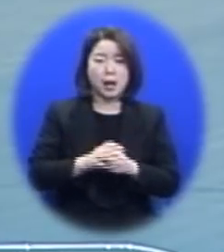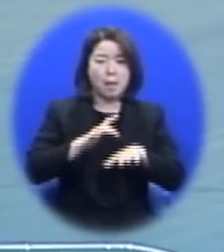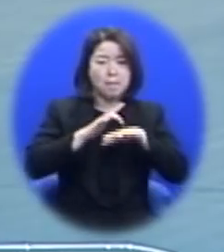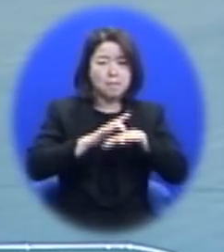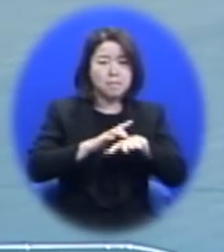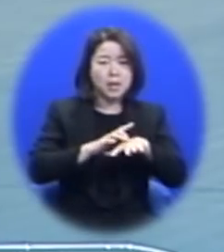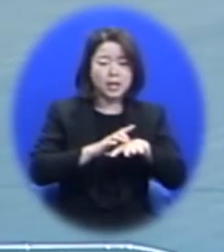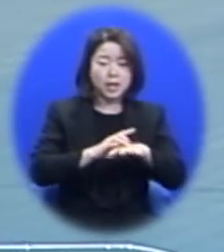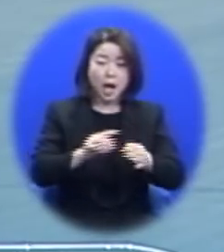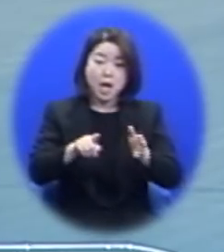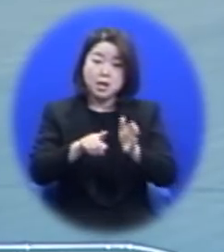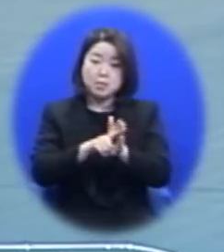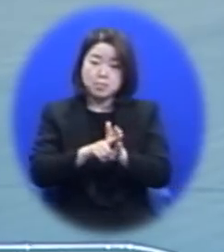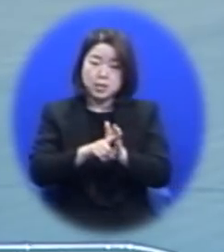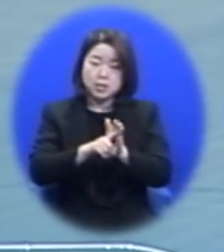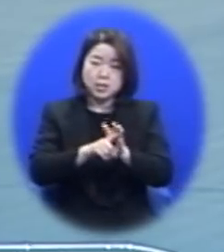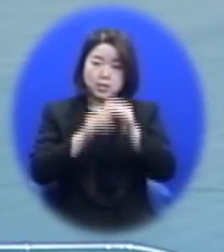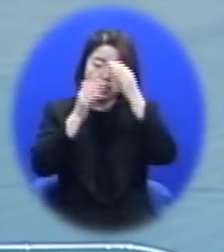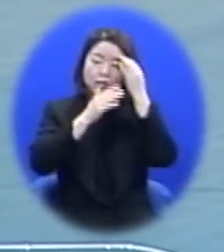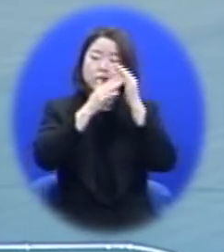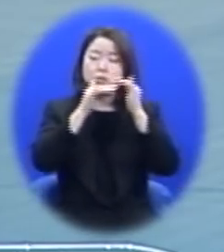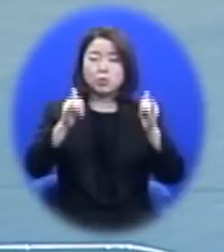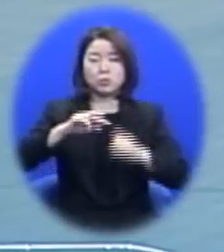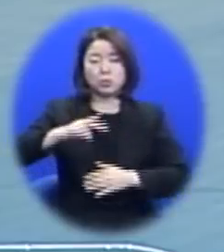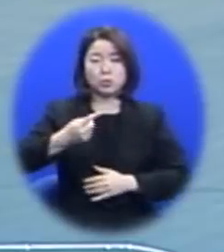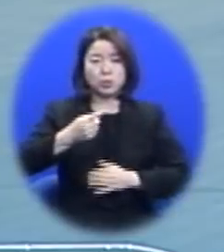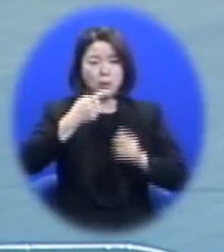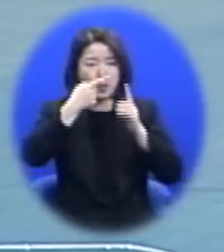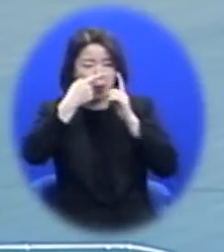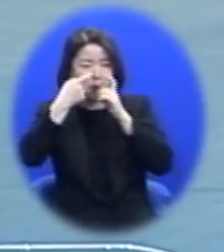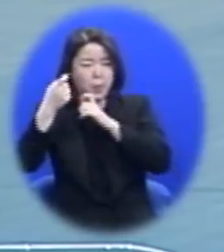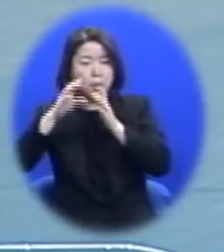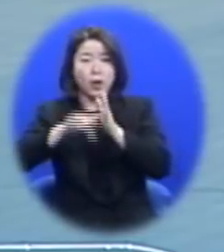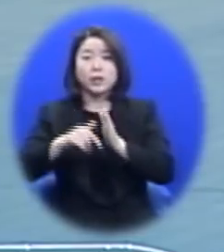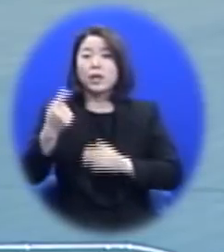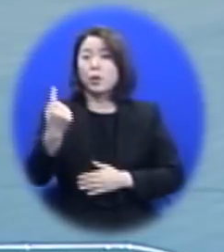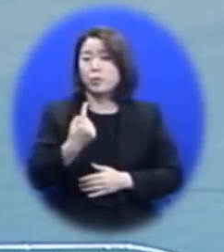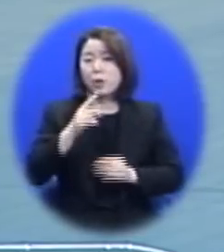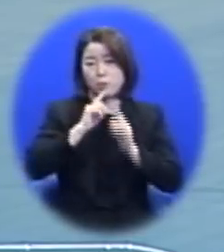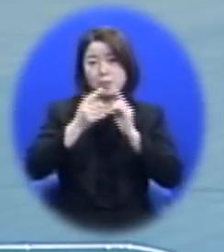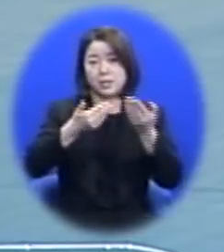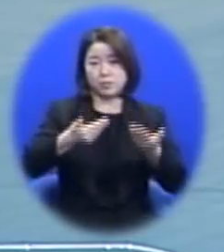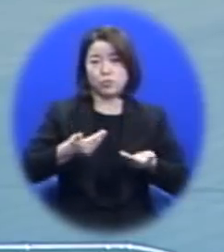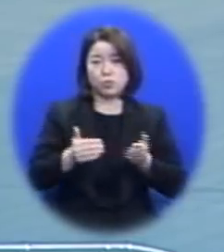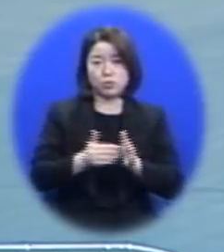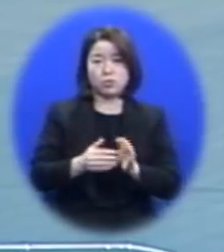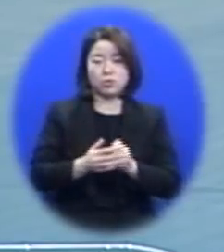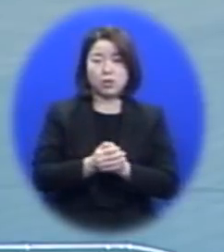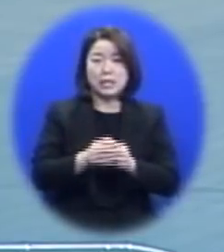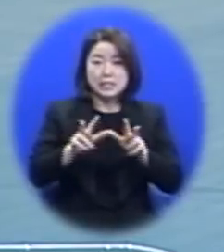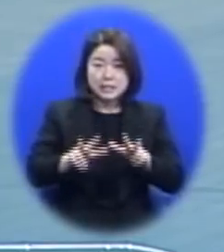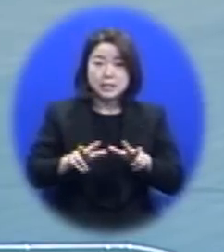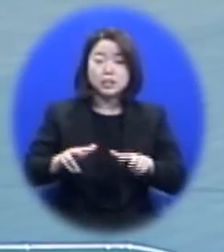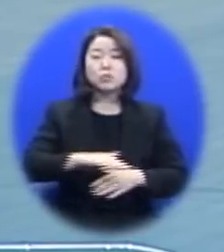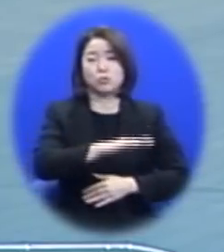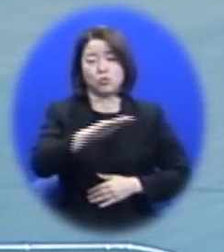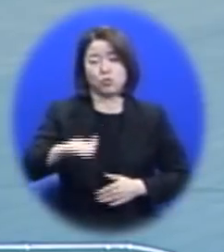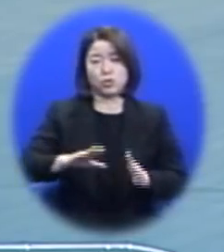마귀가 믿는 성도도 미혹할 때가 올 거라고 주님은 말씀하셨어요. 지금 우리 시대에